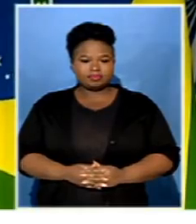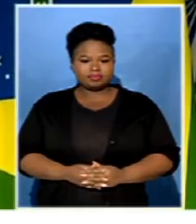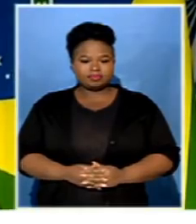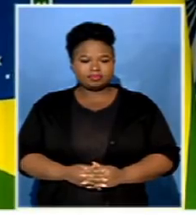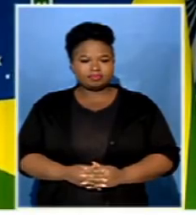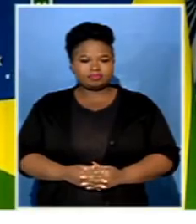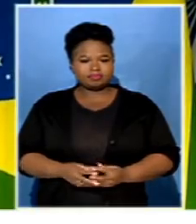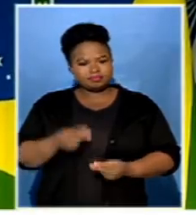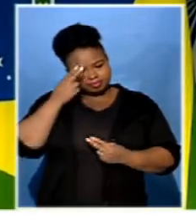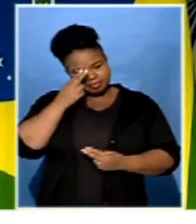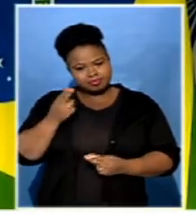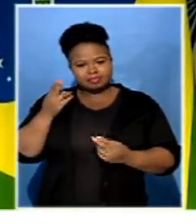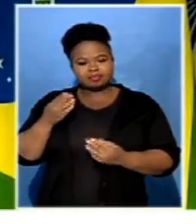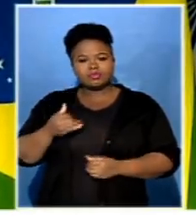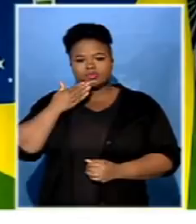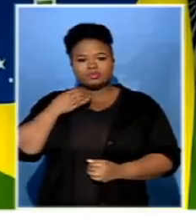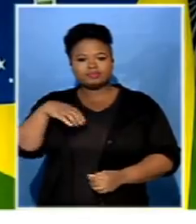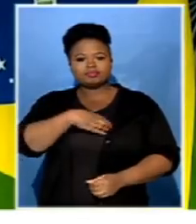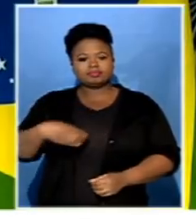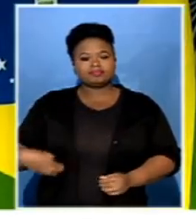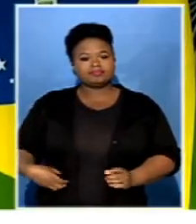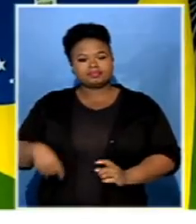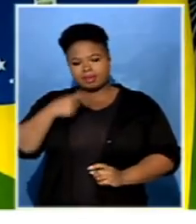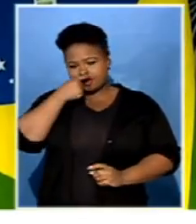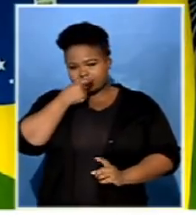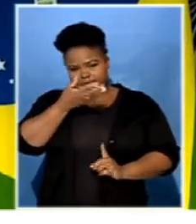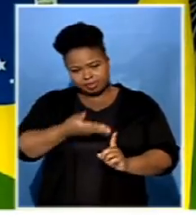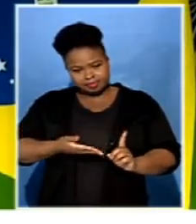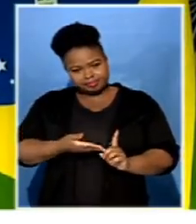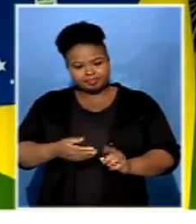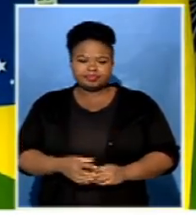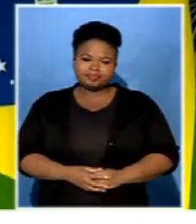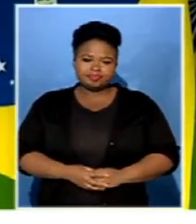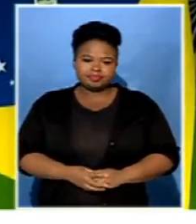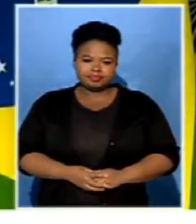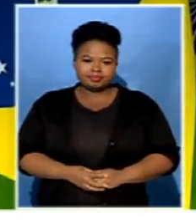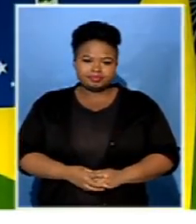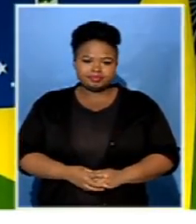Ramaphosa, Your Excellency President Ramaphosa, 尊敬的